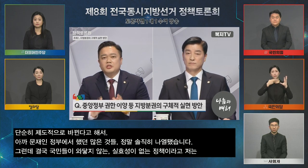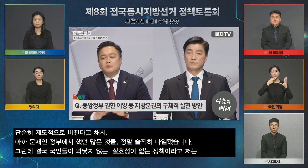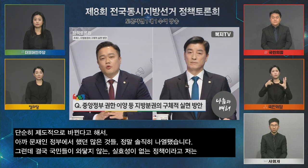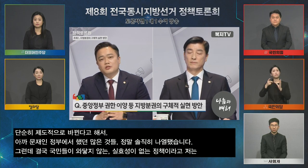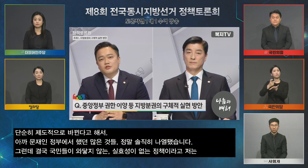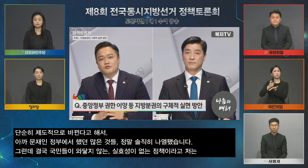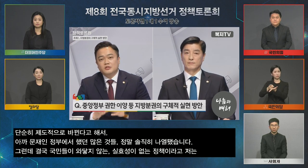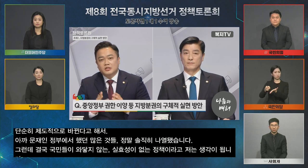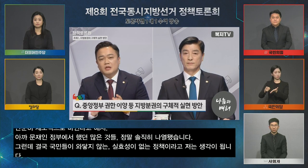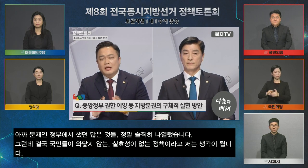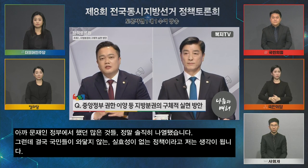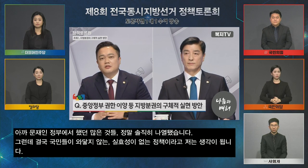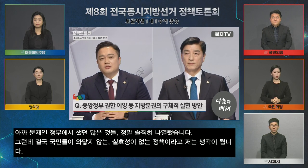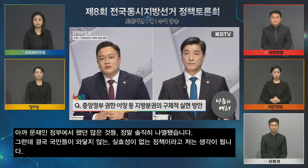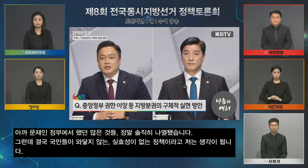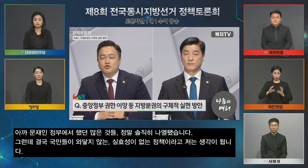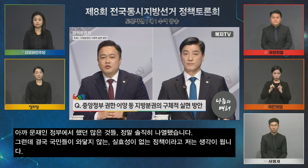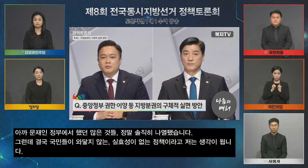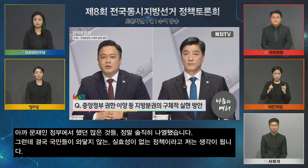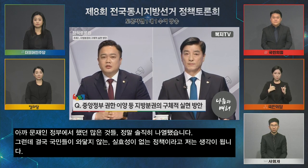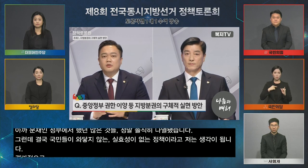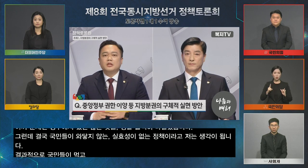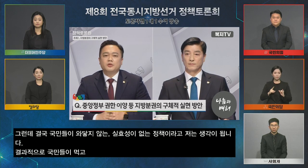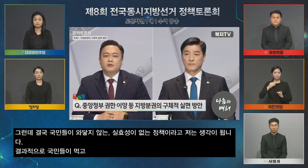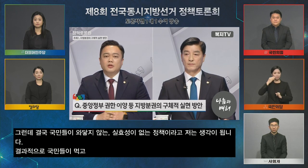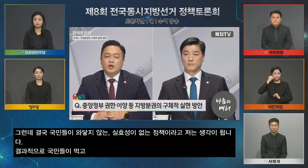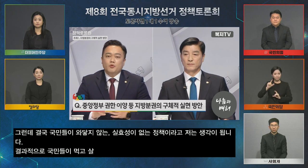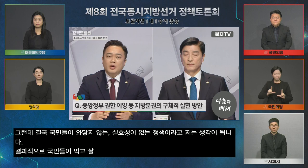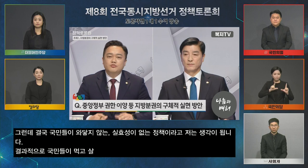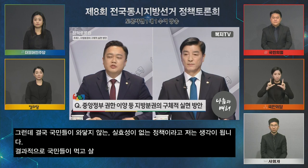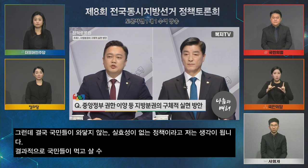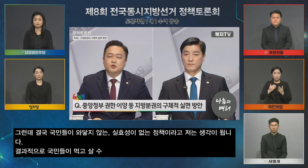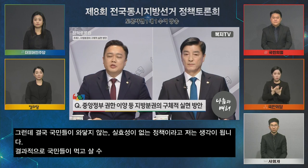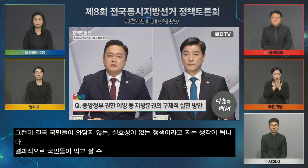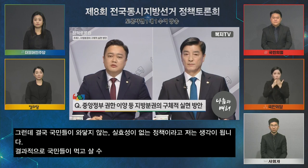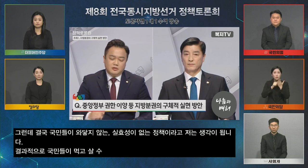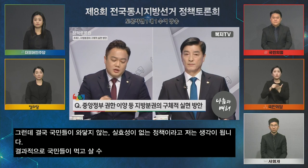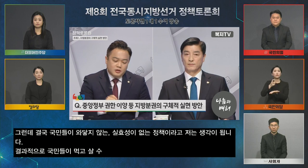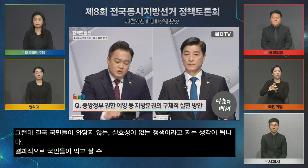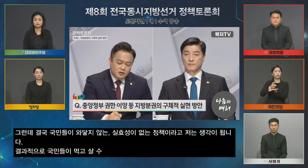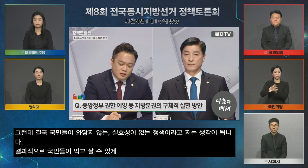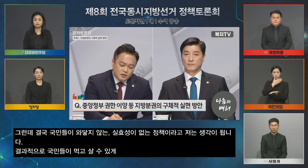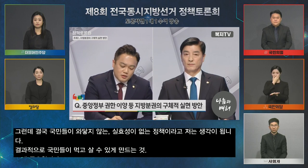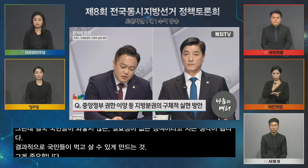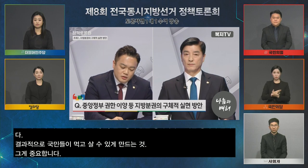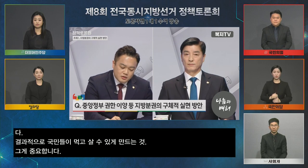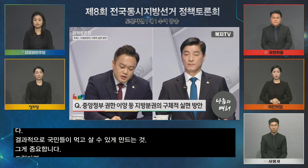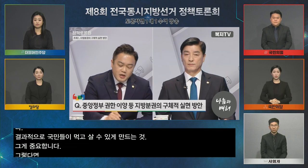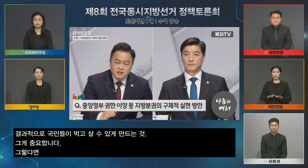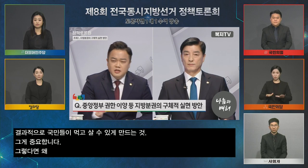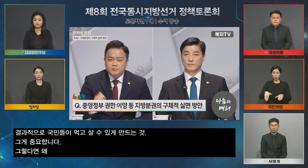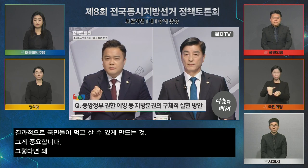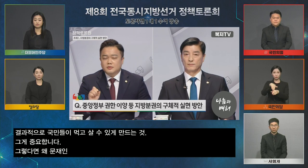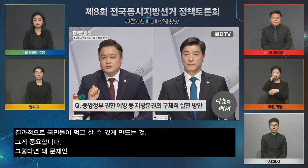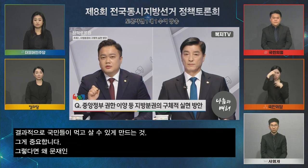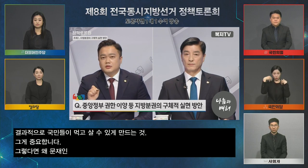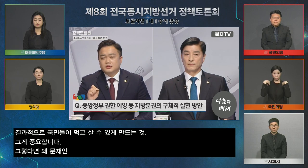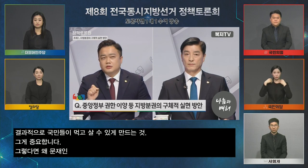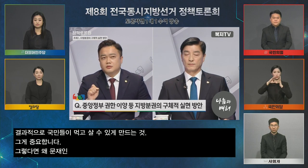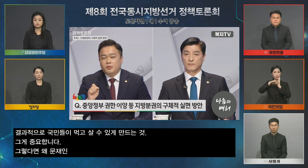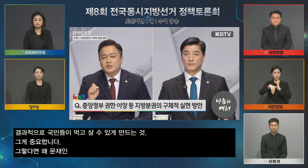국민들이 먹고 살 수 있게 만드는 것, 그게 중요합니다. 그렇다면 왜 문재인 정부에서는 이 재인사,